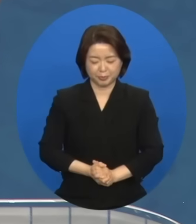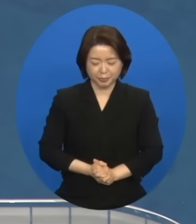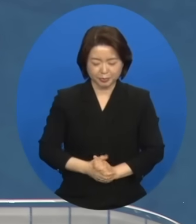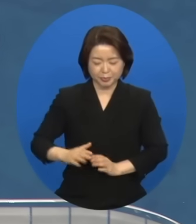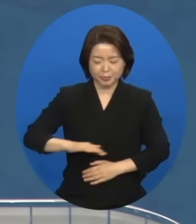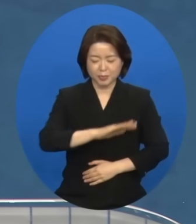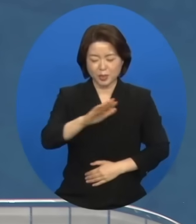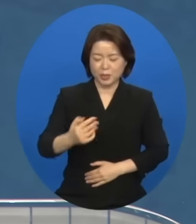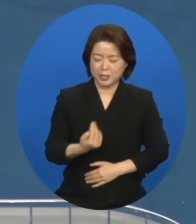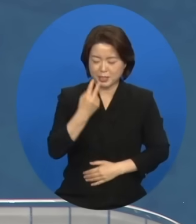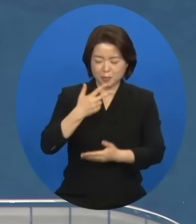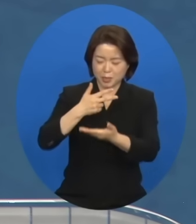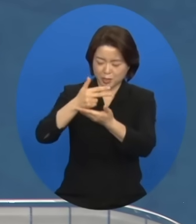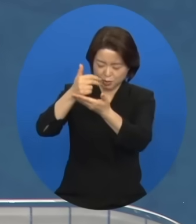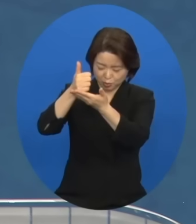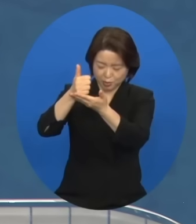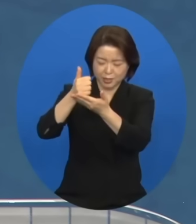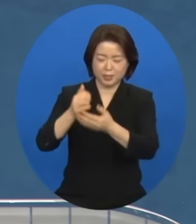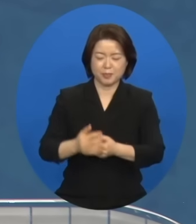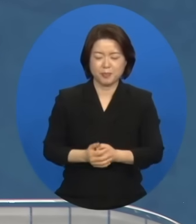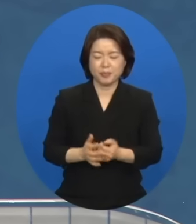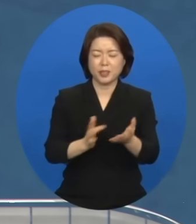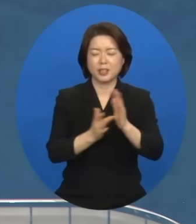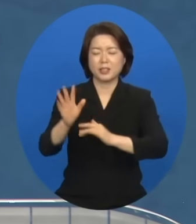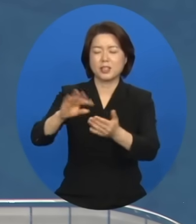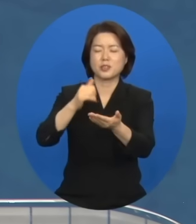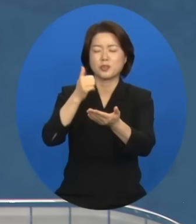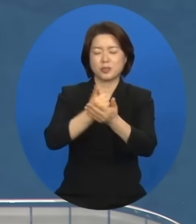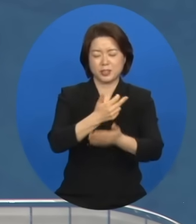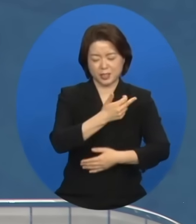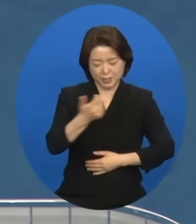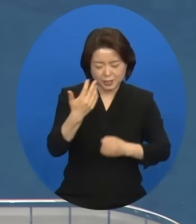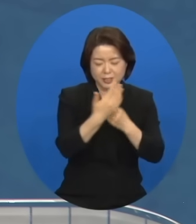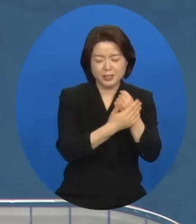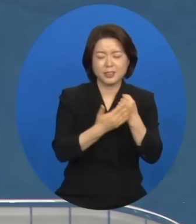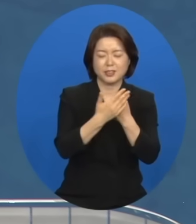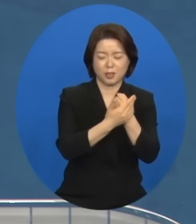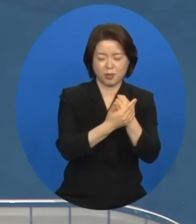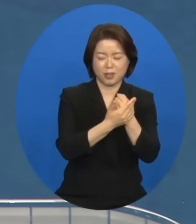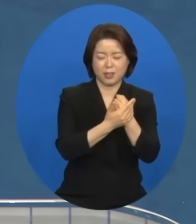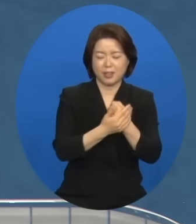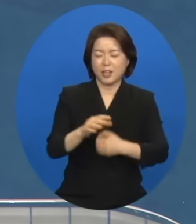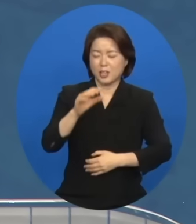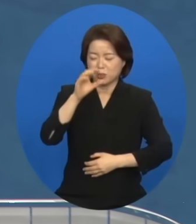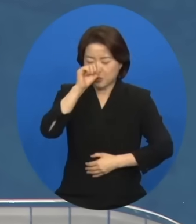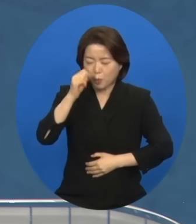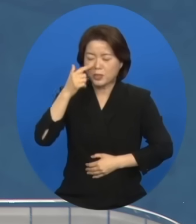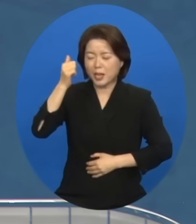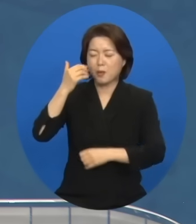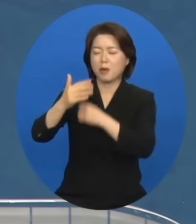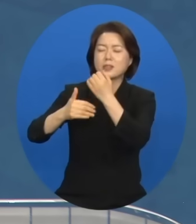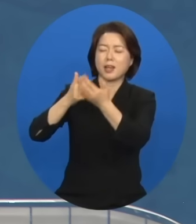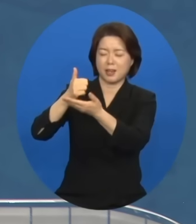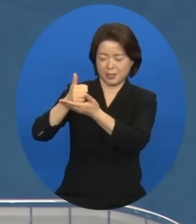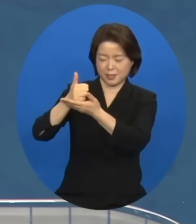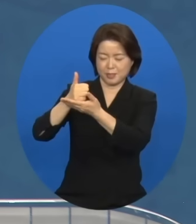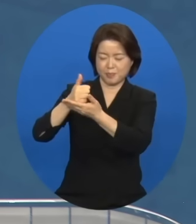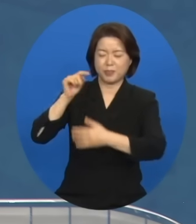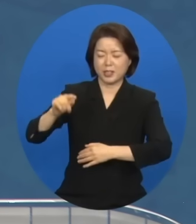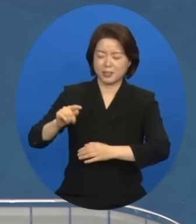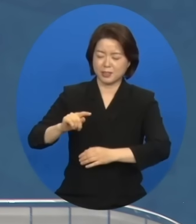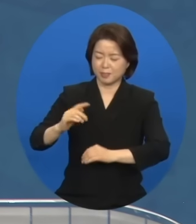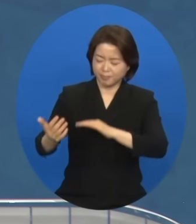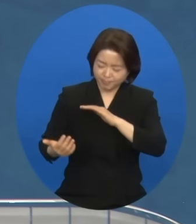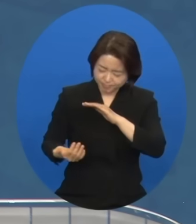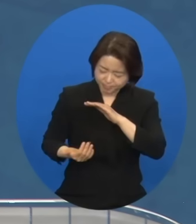우리의 생명의 주님 예수 그리스도의 크신 은혜와 좋으신 아버지 하나님 그 말할 수